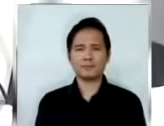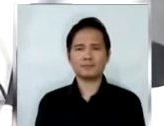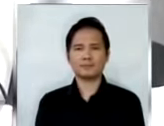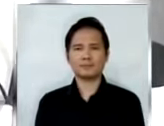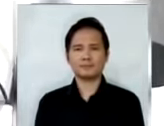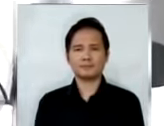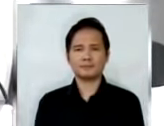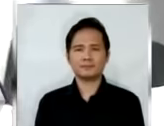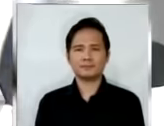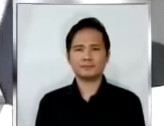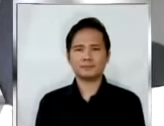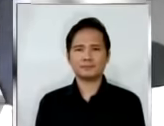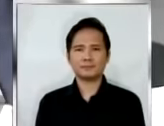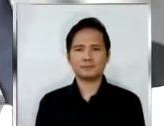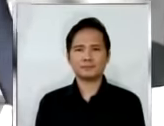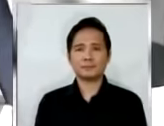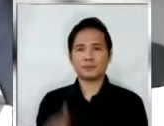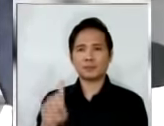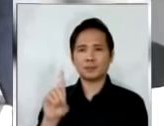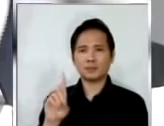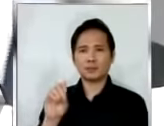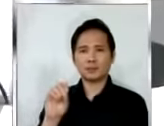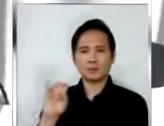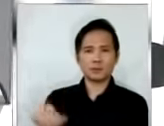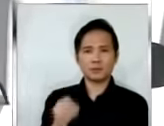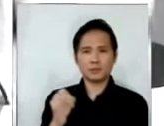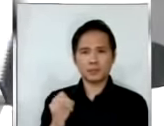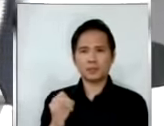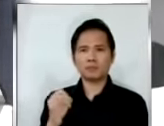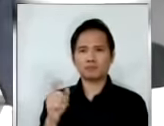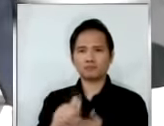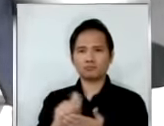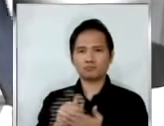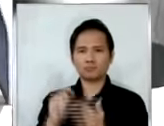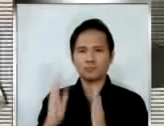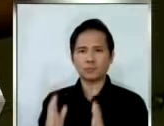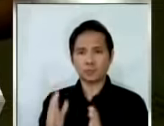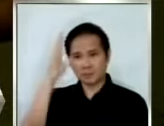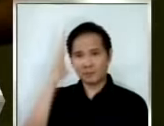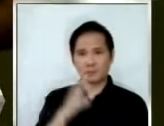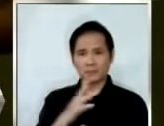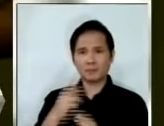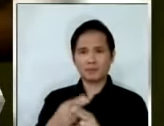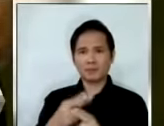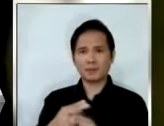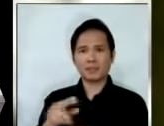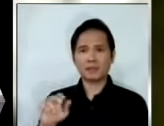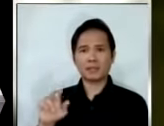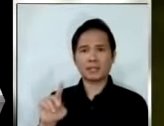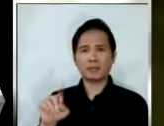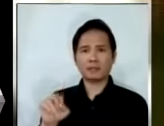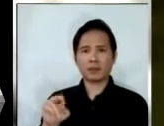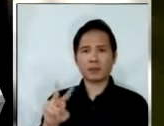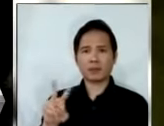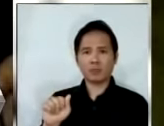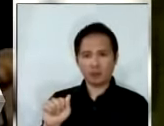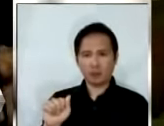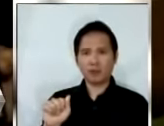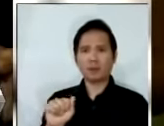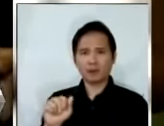Kay DOJ Secretary Menardo Guevara na mismo idinulog ni megastar Sharon Cuneta ang ginawang pagbabanta ng isang